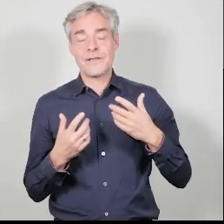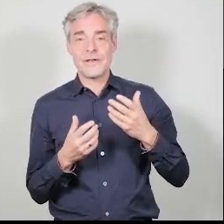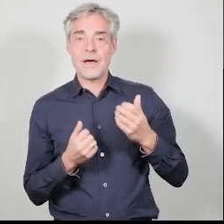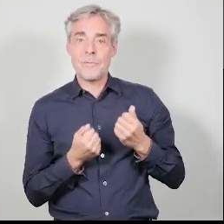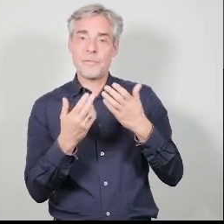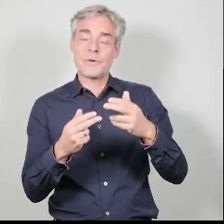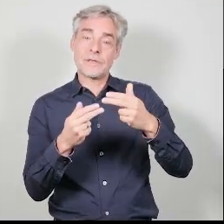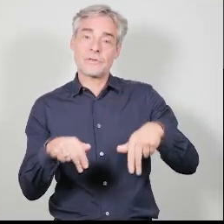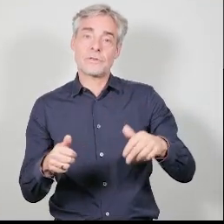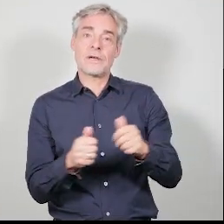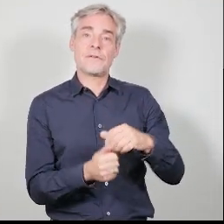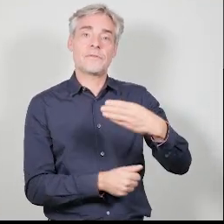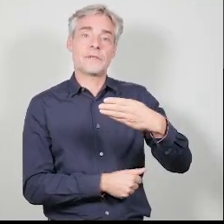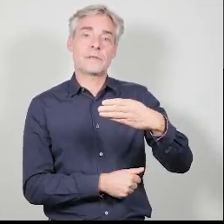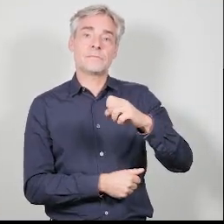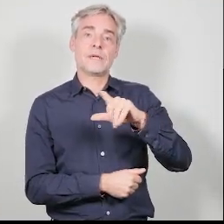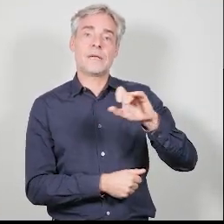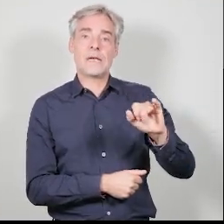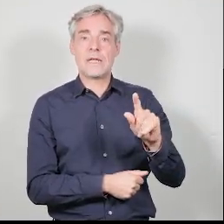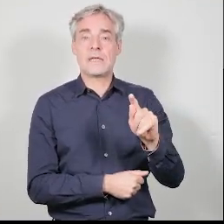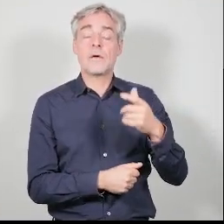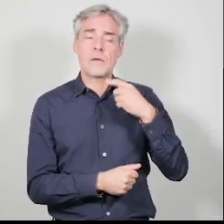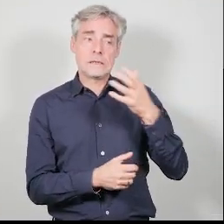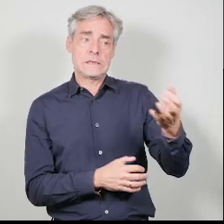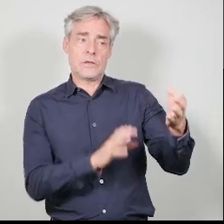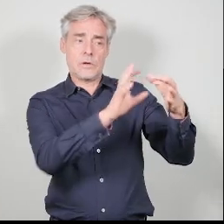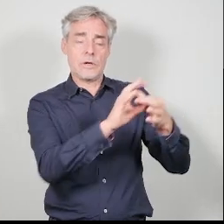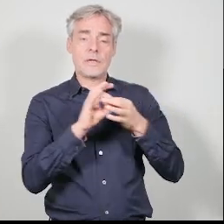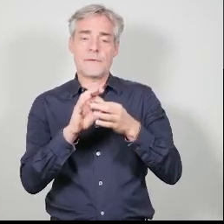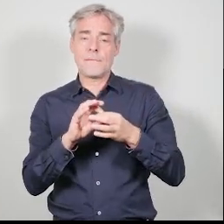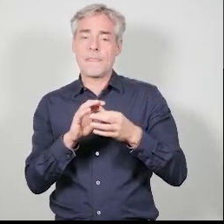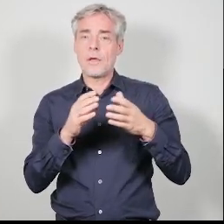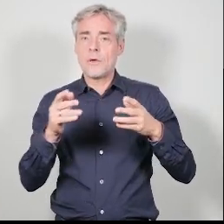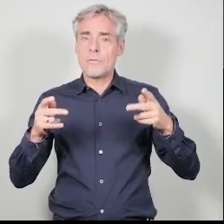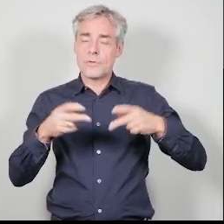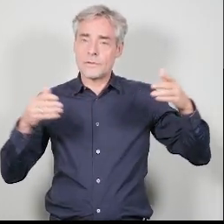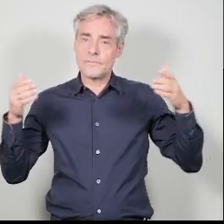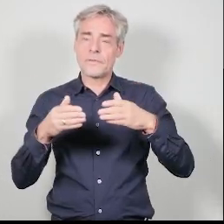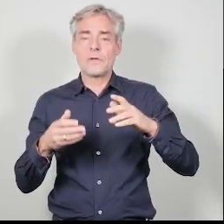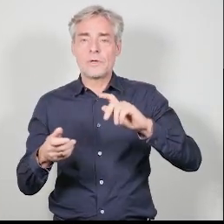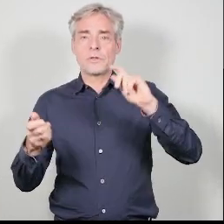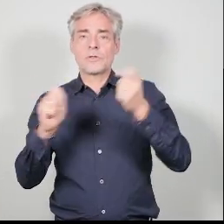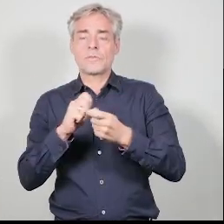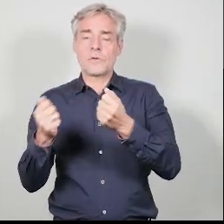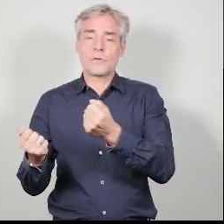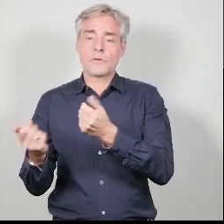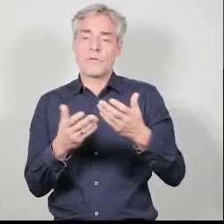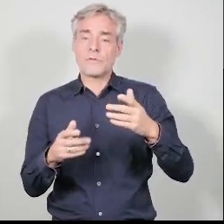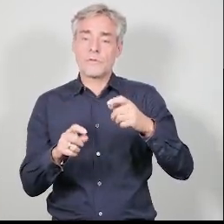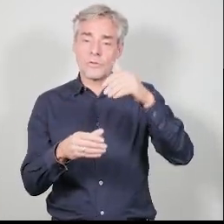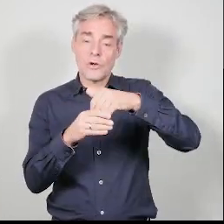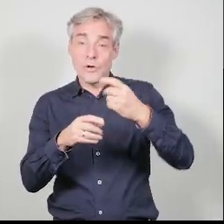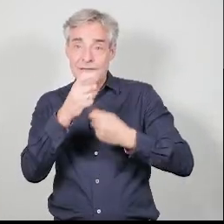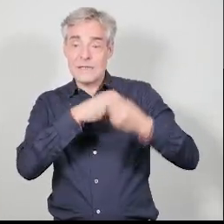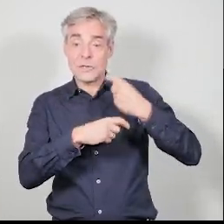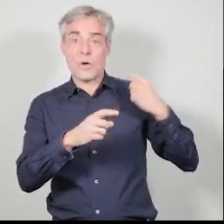ces journées avec Maëlig. Donc je vais faire écho à son propos, mais en resituant peut-être cette question de la transformation de l'offre dans une histoire, alors tracée